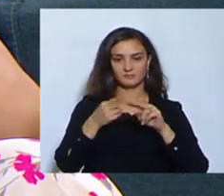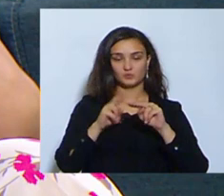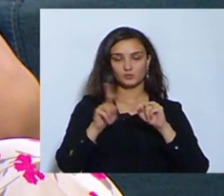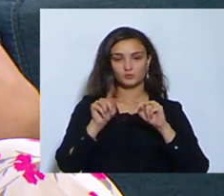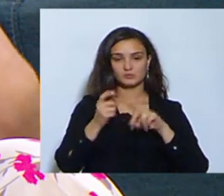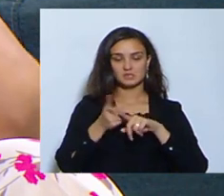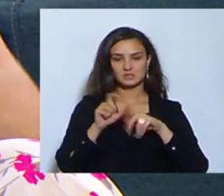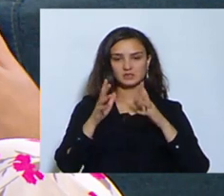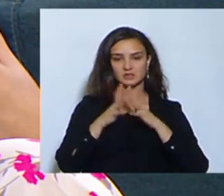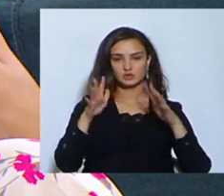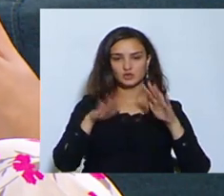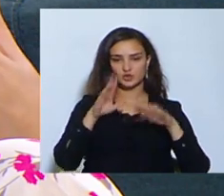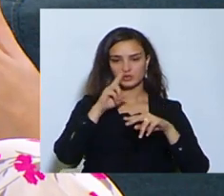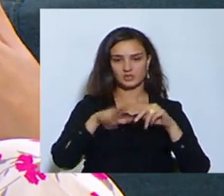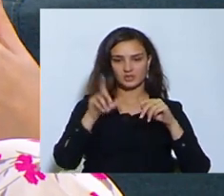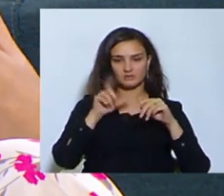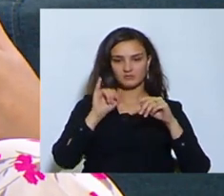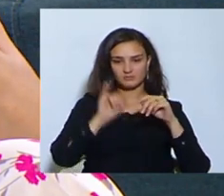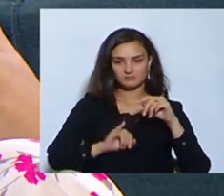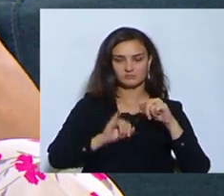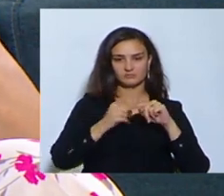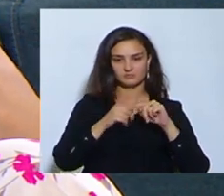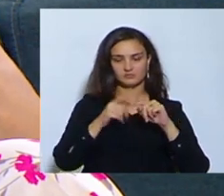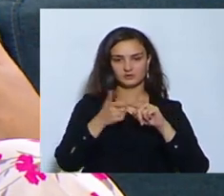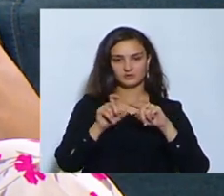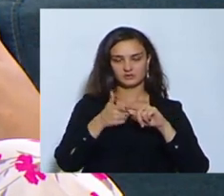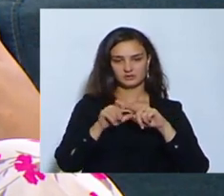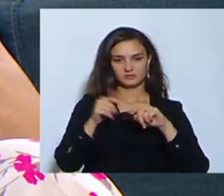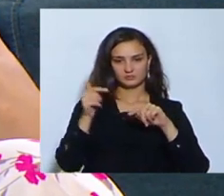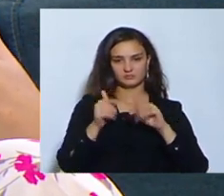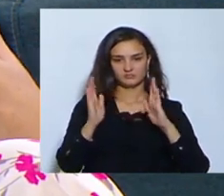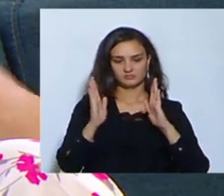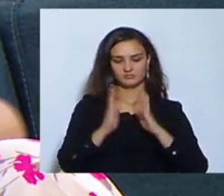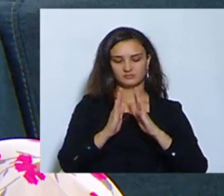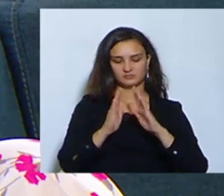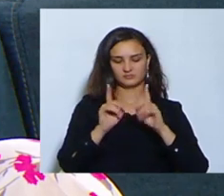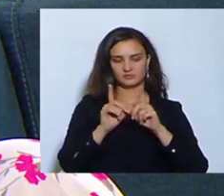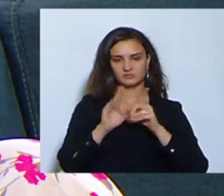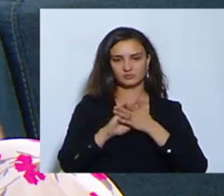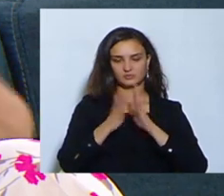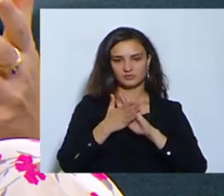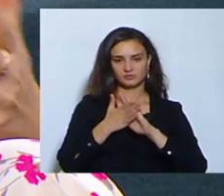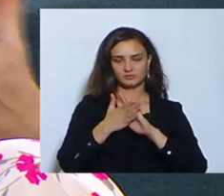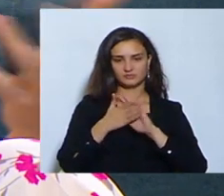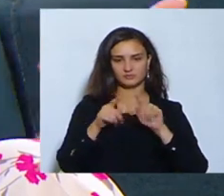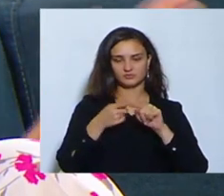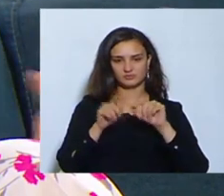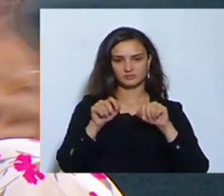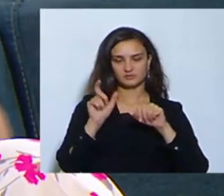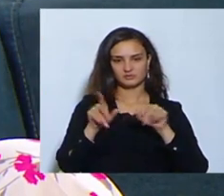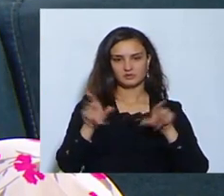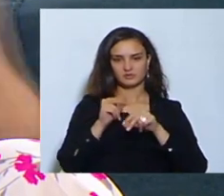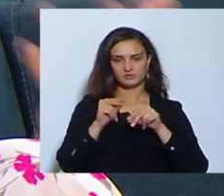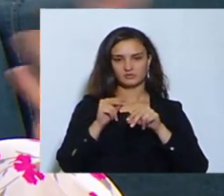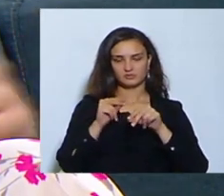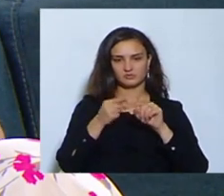რომ ძალიან დიდი წონის დაკარგვა, ხშირ შემთხვევაში თუ ეს არის ძალიან ღრმად წასული, ასე ვთქვათ, მდგომარეობა, შეიძლება ადამიანს გადარჩენა